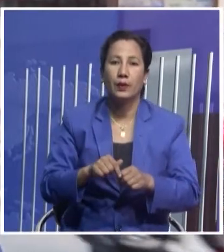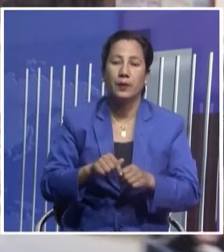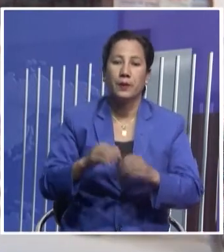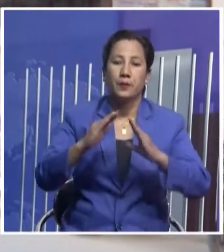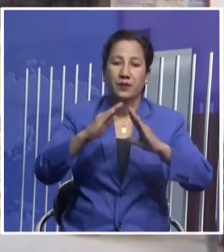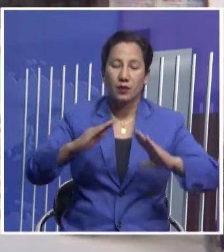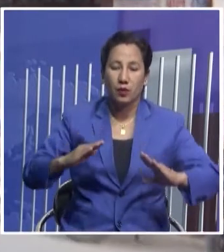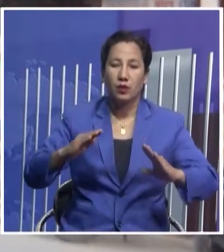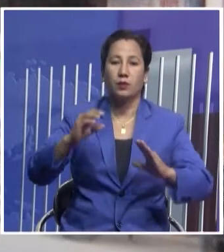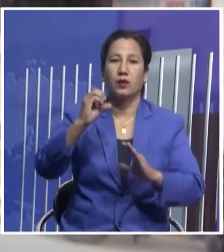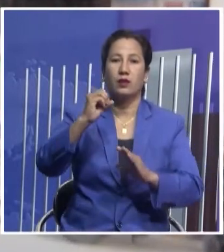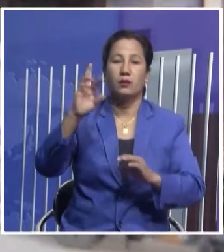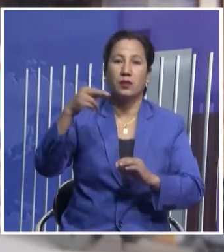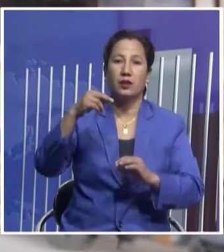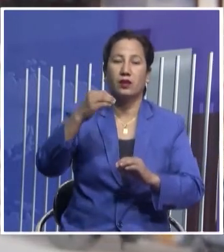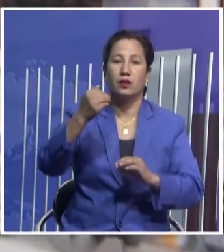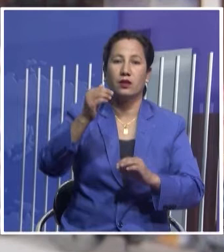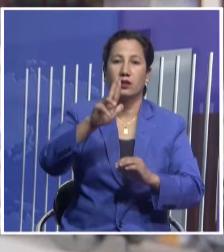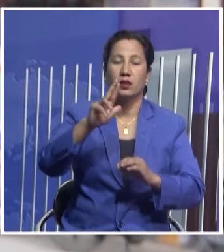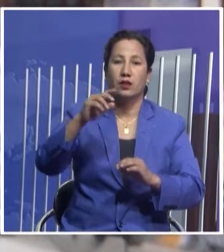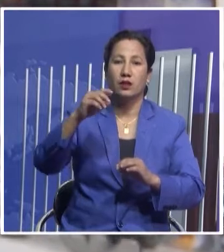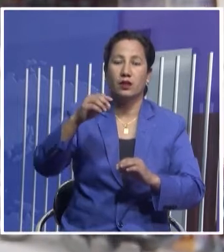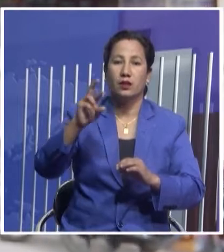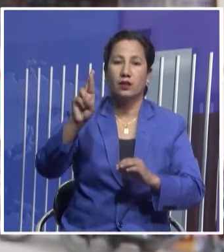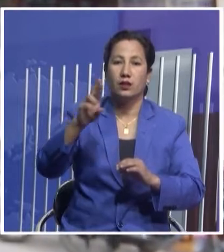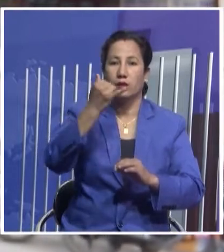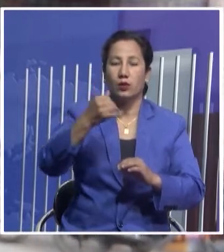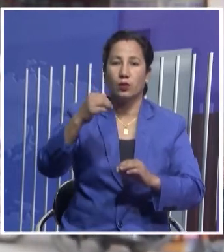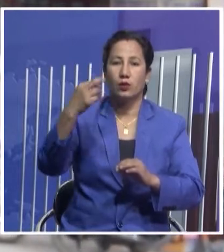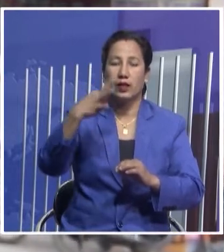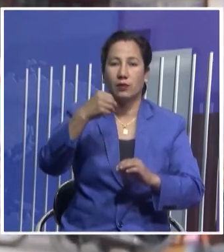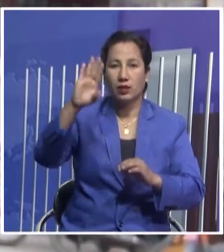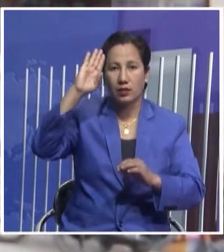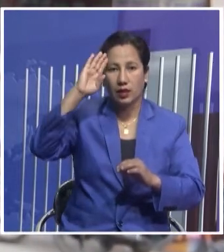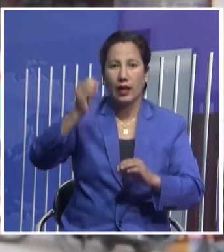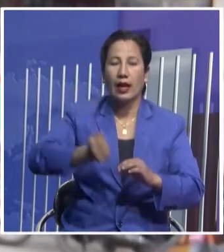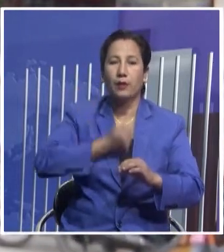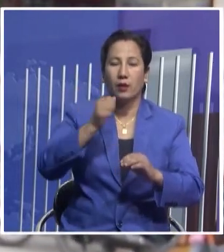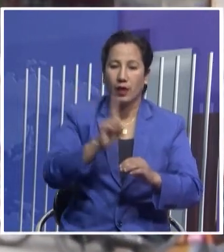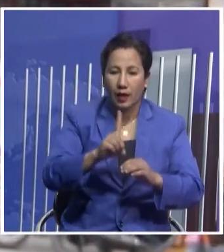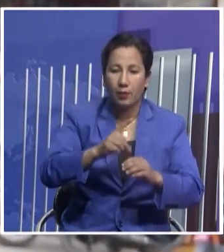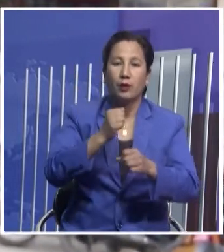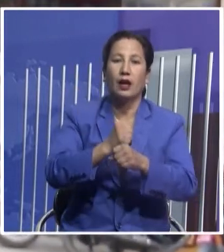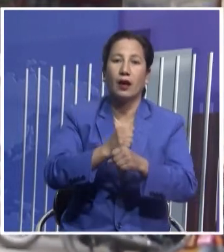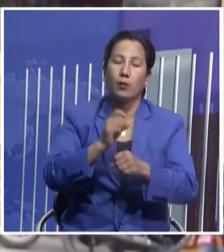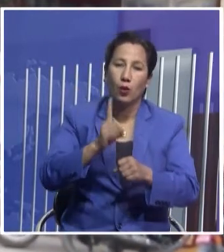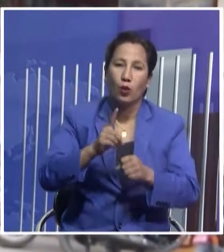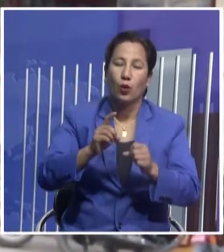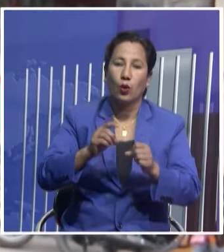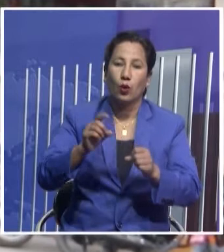भूकम्प प्रतिरोधात्मक घरको जुन मापदण्ड बनाएको छ राज्यले सरकारले त्यो आफैमा राम्रो काम हो, राम्रो कुरा पनि हो